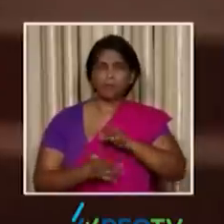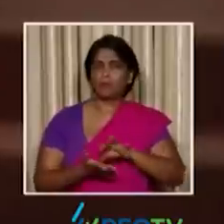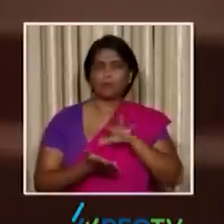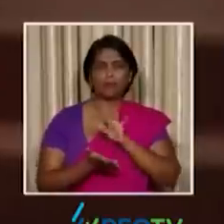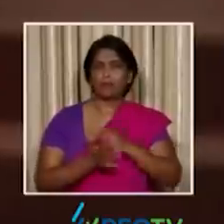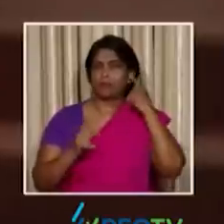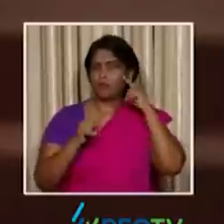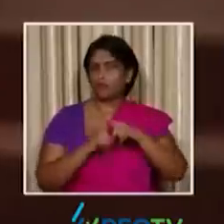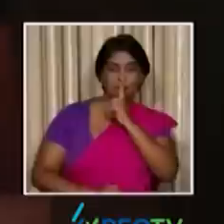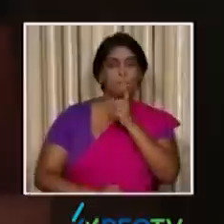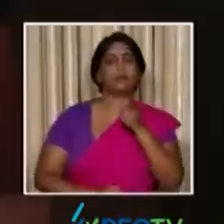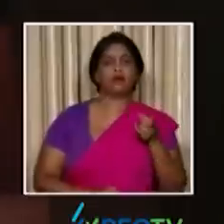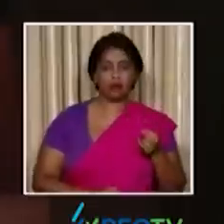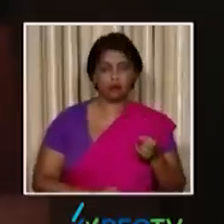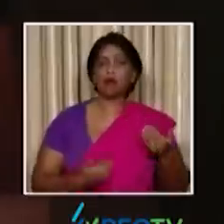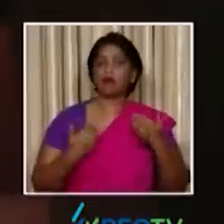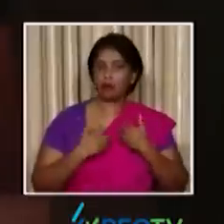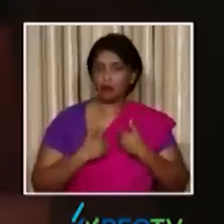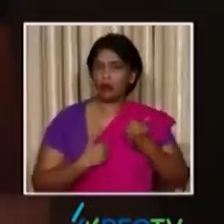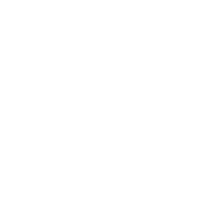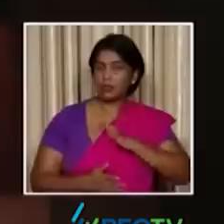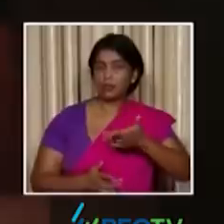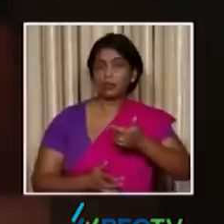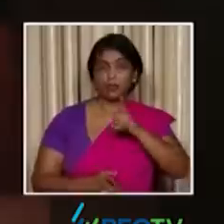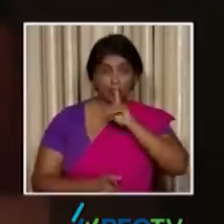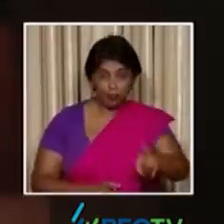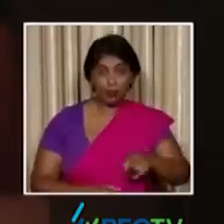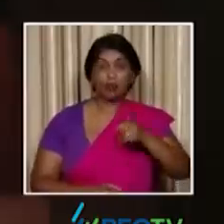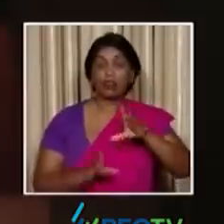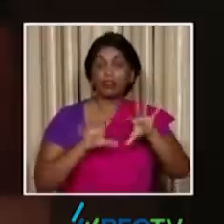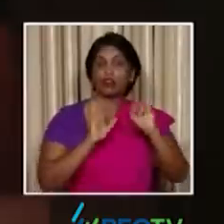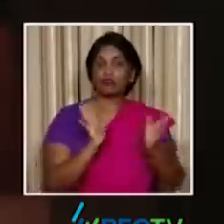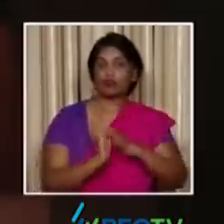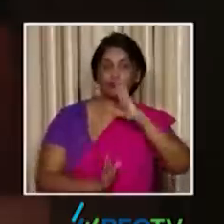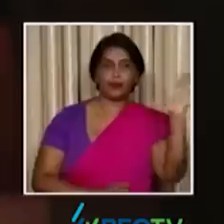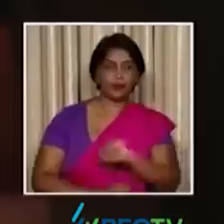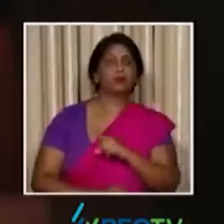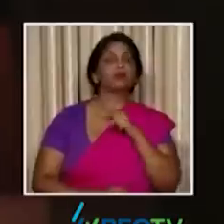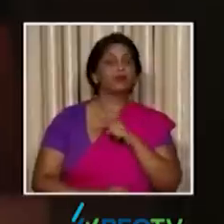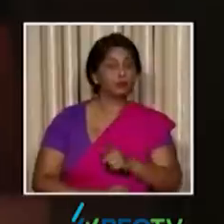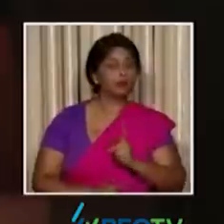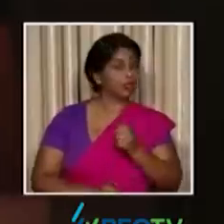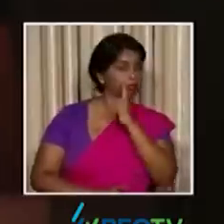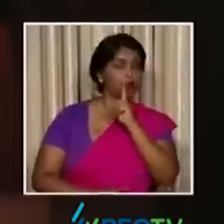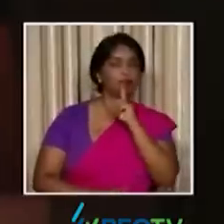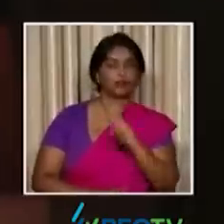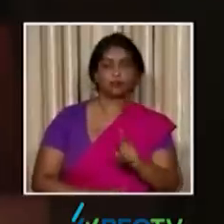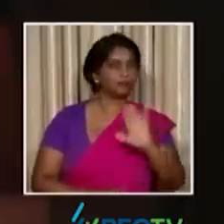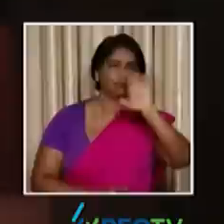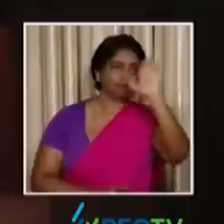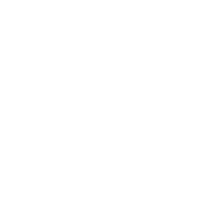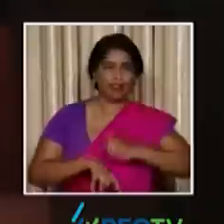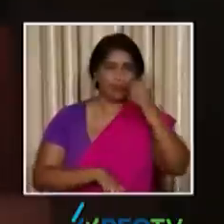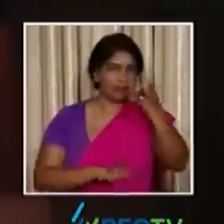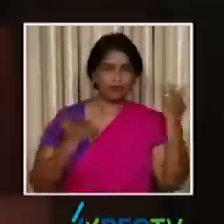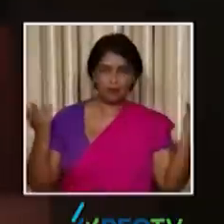පදනම් කරගෙන තීන්දු දෙන්නේ නැහැ. අපිට අකමැති තීන්දු දුන්නත් තේරින්කාරක සභාවට ගේන්නේමයි කියලා තර්ජනය කරනවා. ඒකට ඉඩක් නැහැ